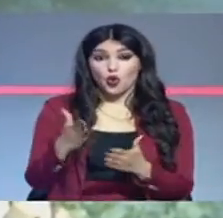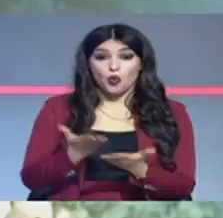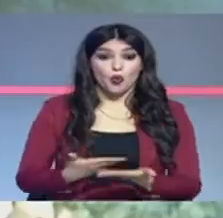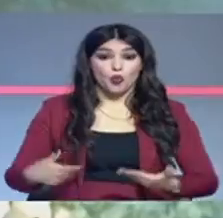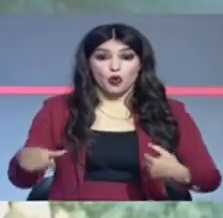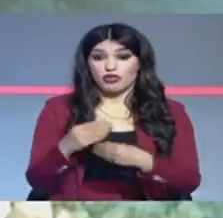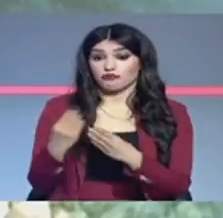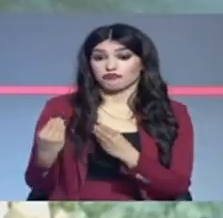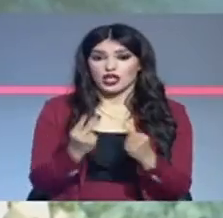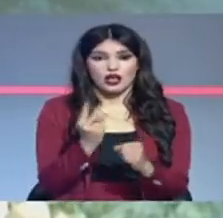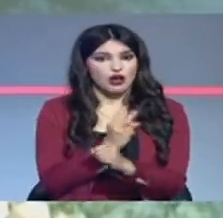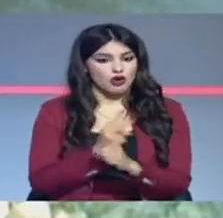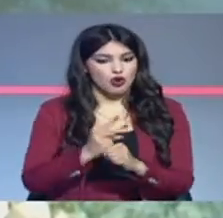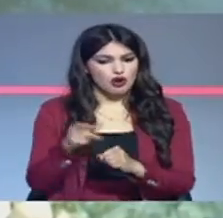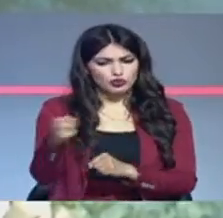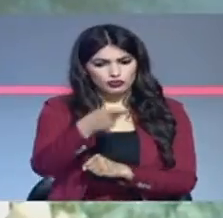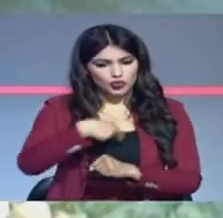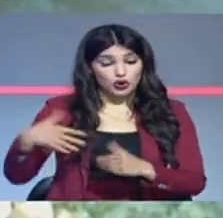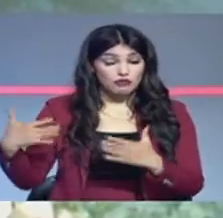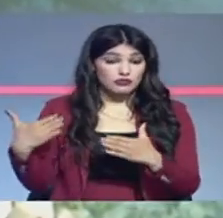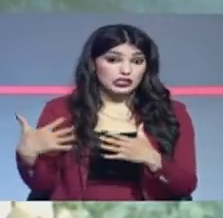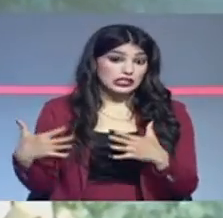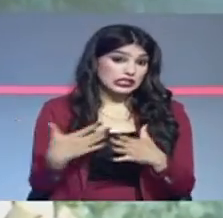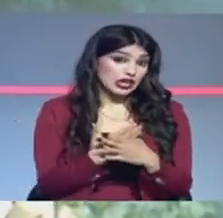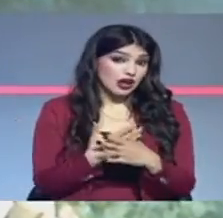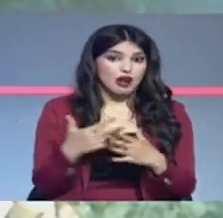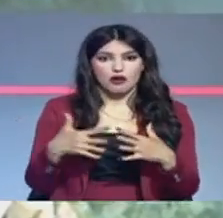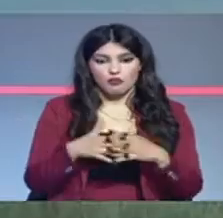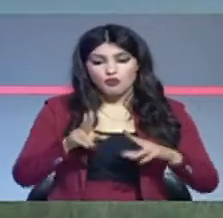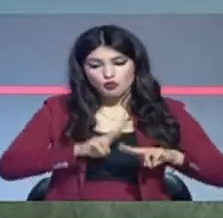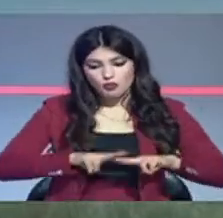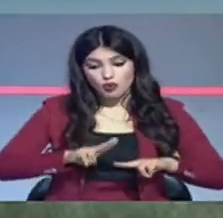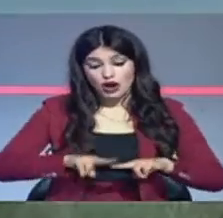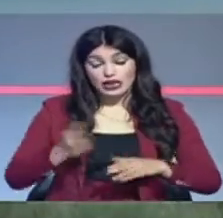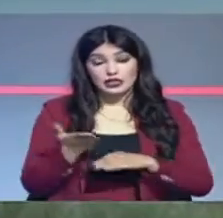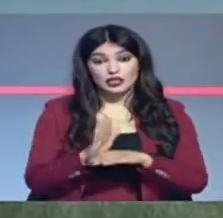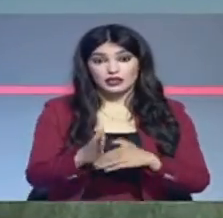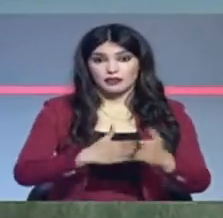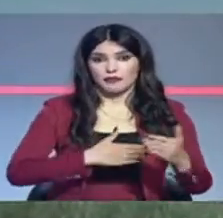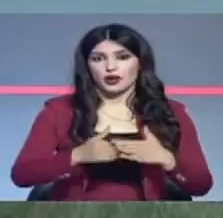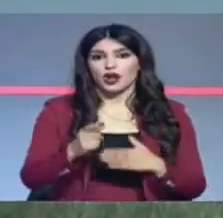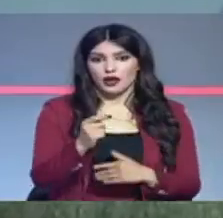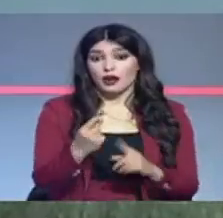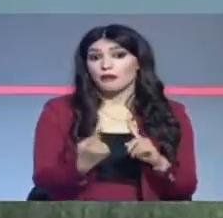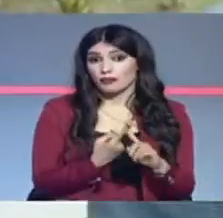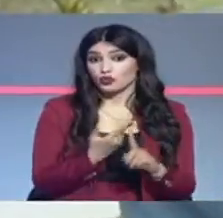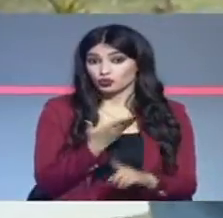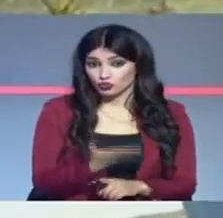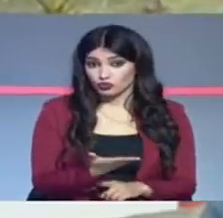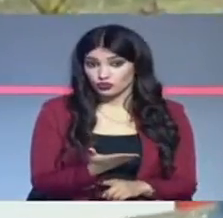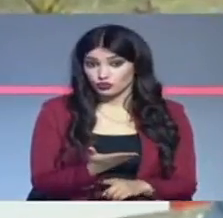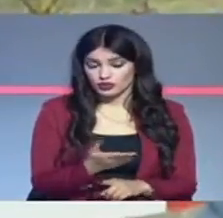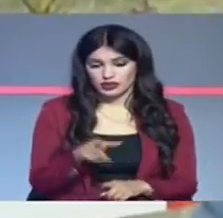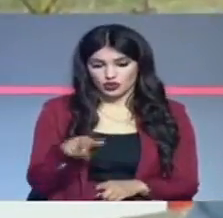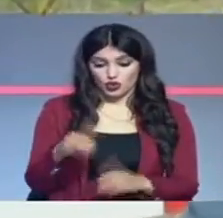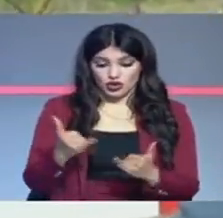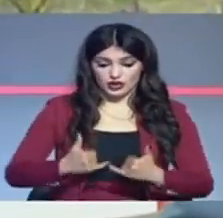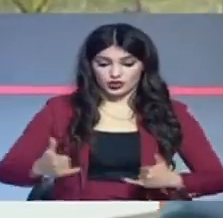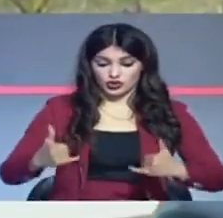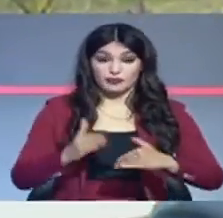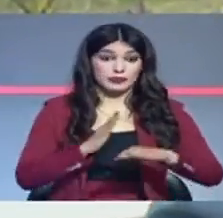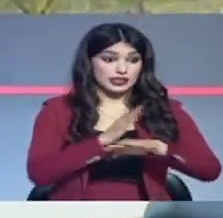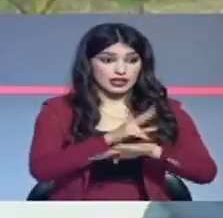يتطلب تضافر كل الجهود لمعالجته في توفير الامكانيات الماديه اللازمه حتى زياره اه